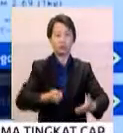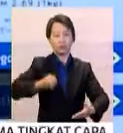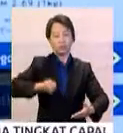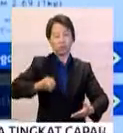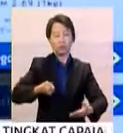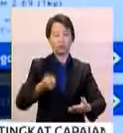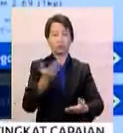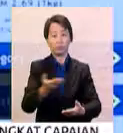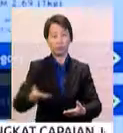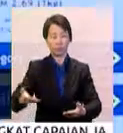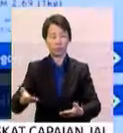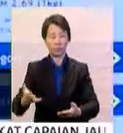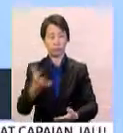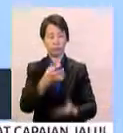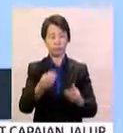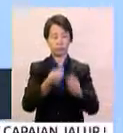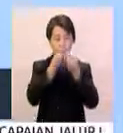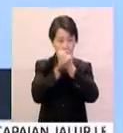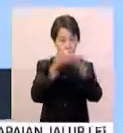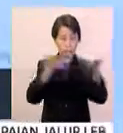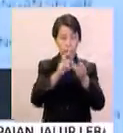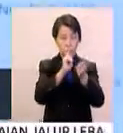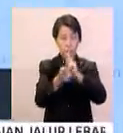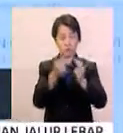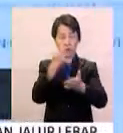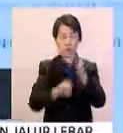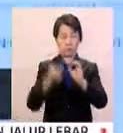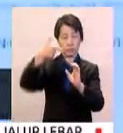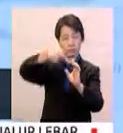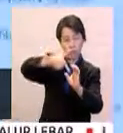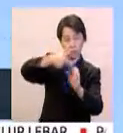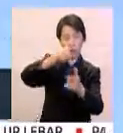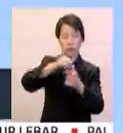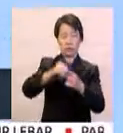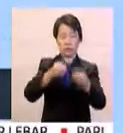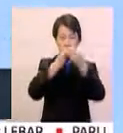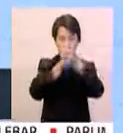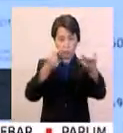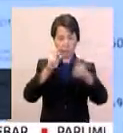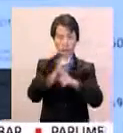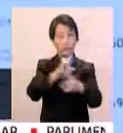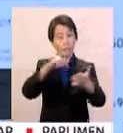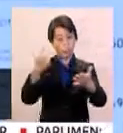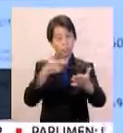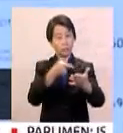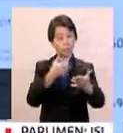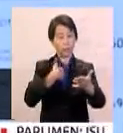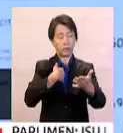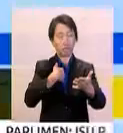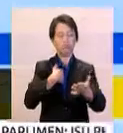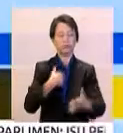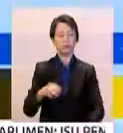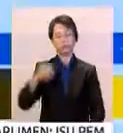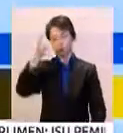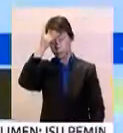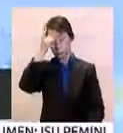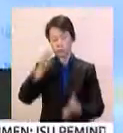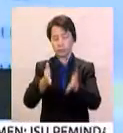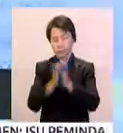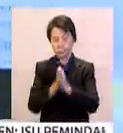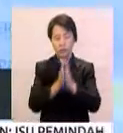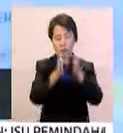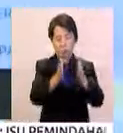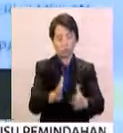barangan. Selain hebahan mengenai perubahan harga minyak atau maklumat kepenggunaan yang lain, Datuk Seri Saifuddin turut menyuruh